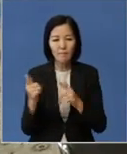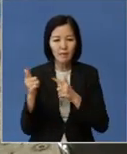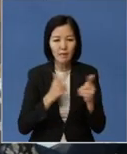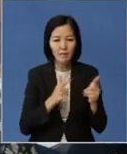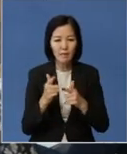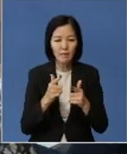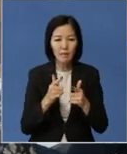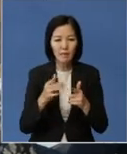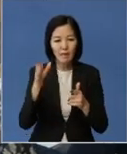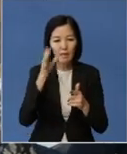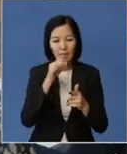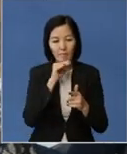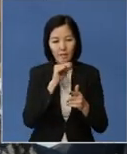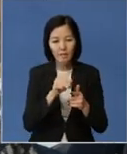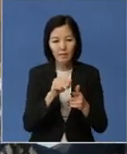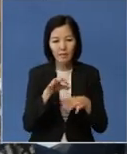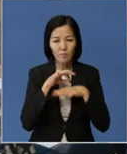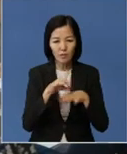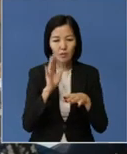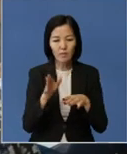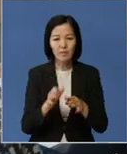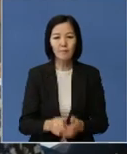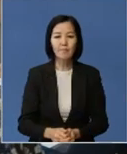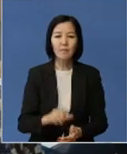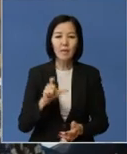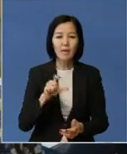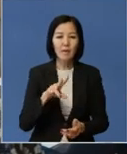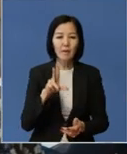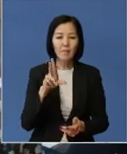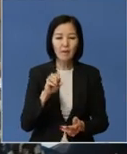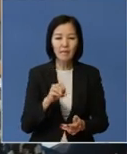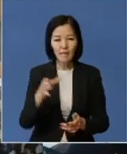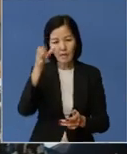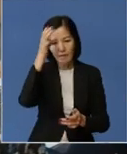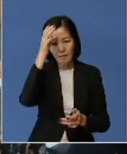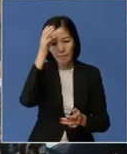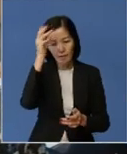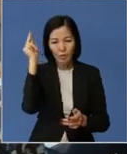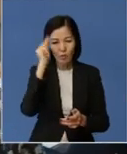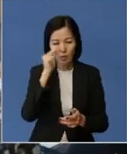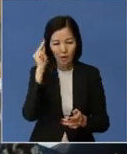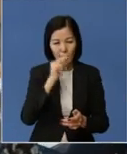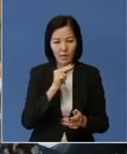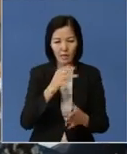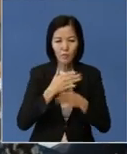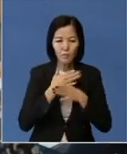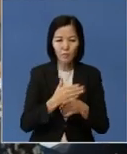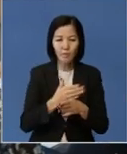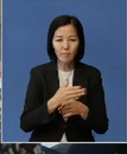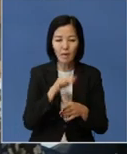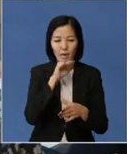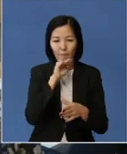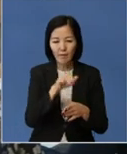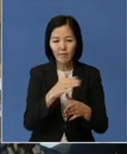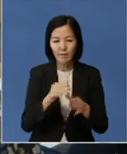өткізеді. Емлені тек қана ғылыми теориялық негіздерге сүйеніп, ғалымдардың шешімімен